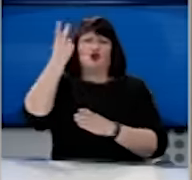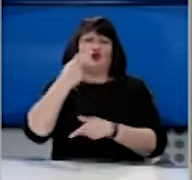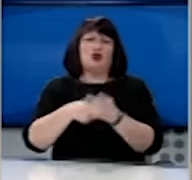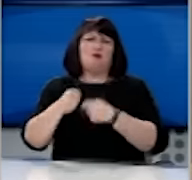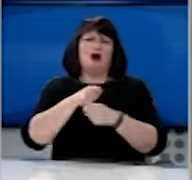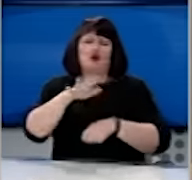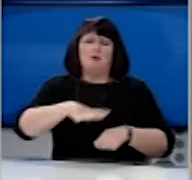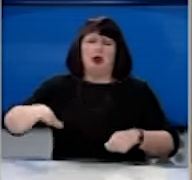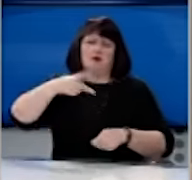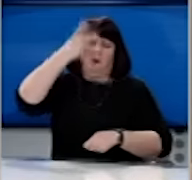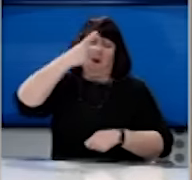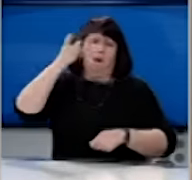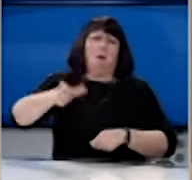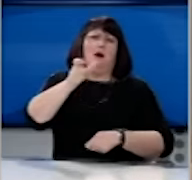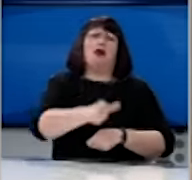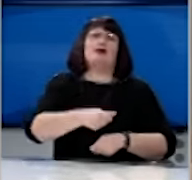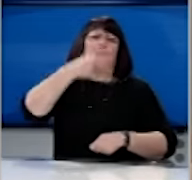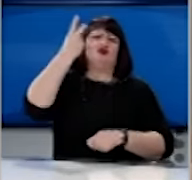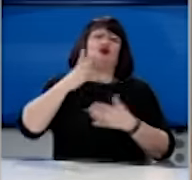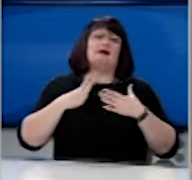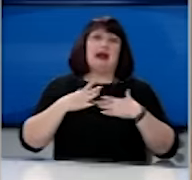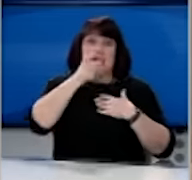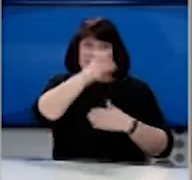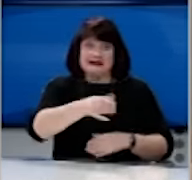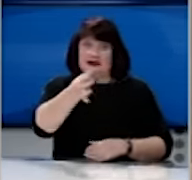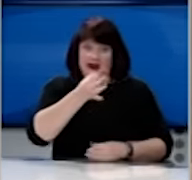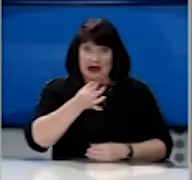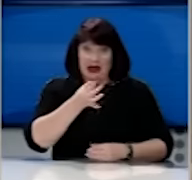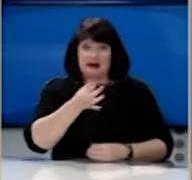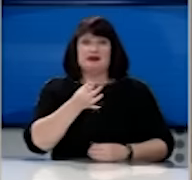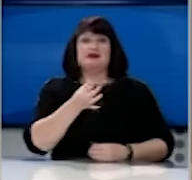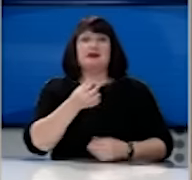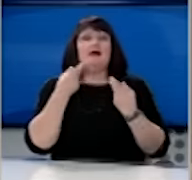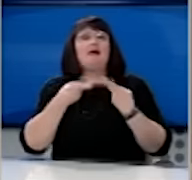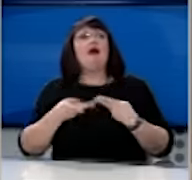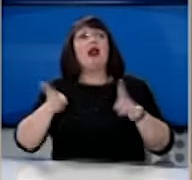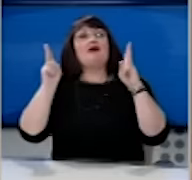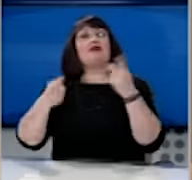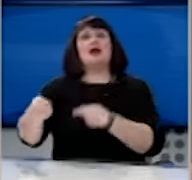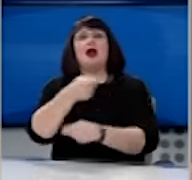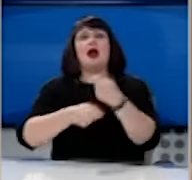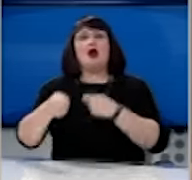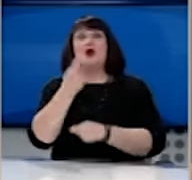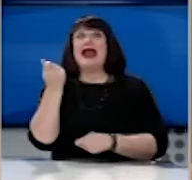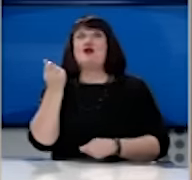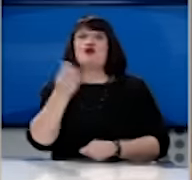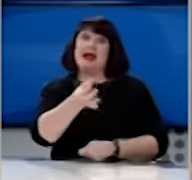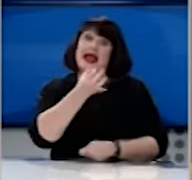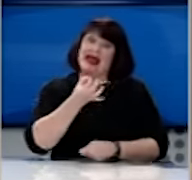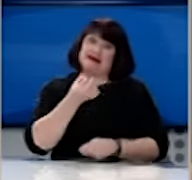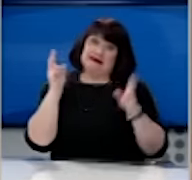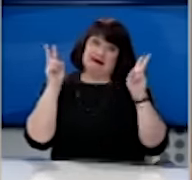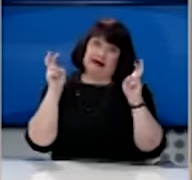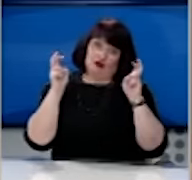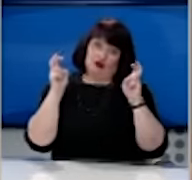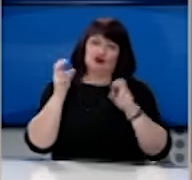εμπόριο, παντού. Δηλαδή, αυτό που εσείς ονομάζετε ελεύθερη αγορά και οικονομία. Πάνω